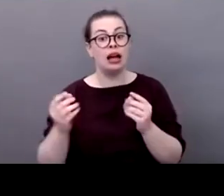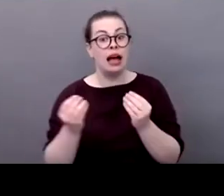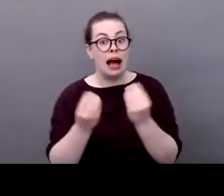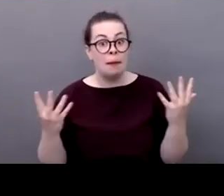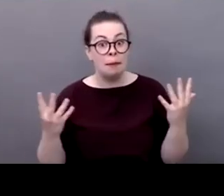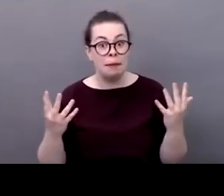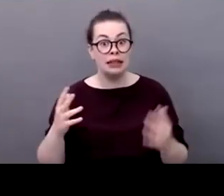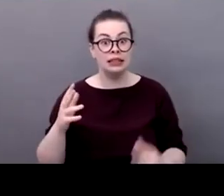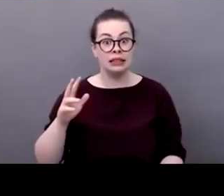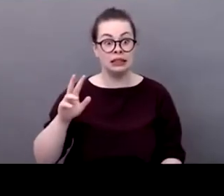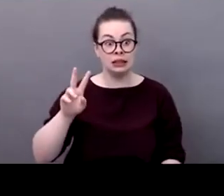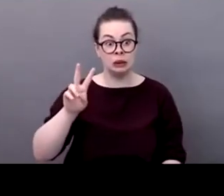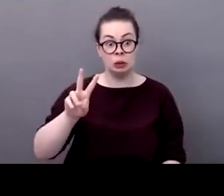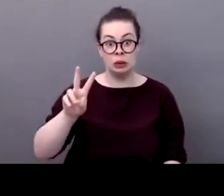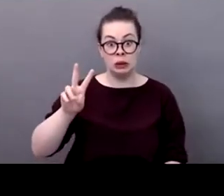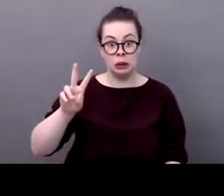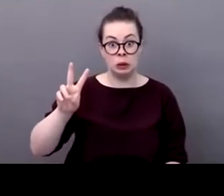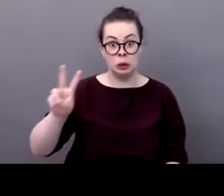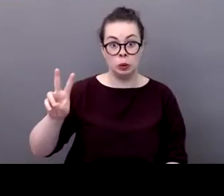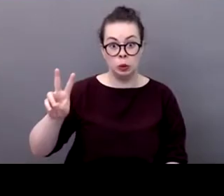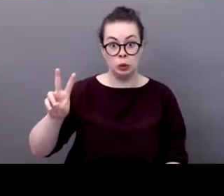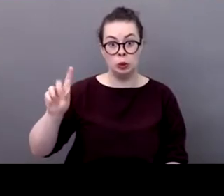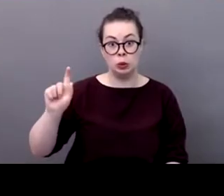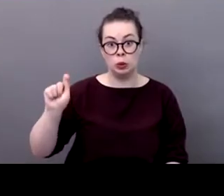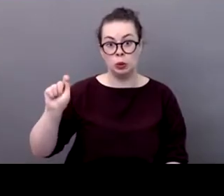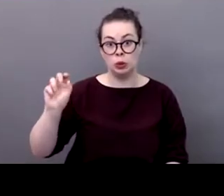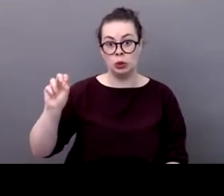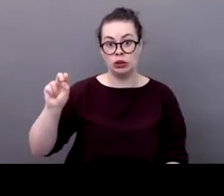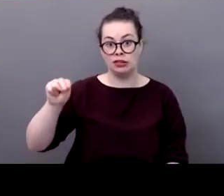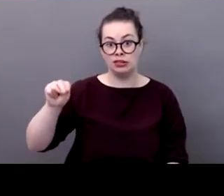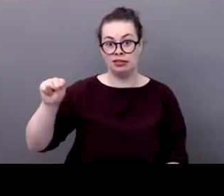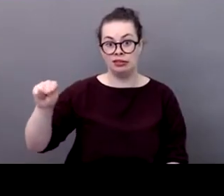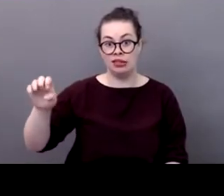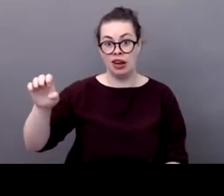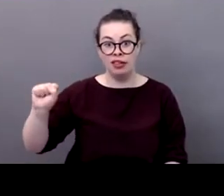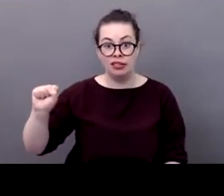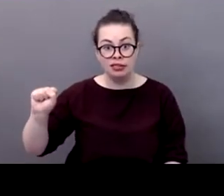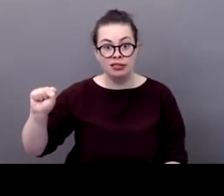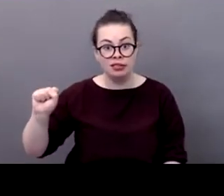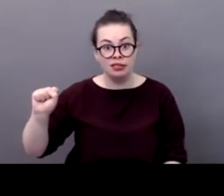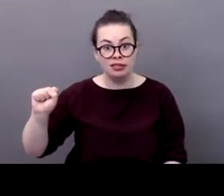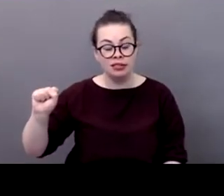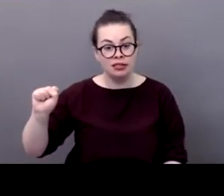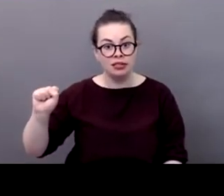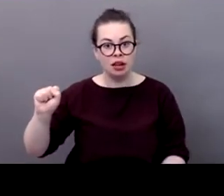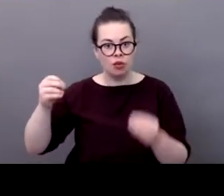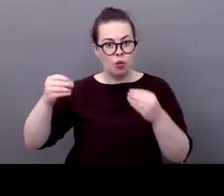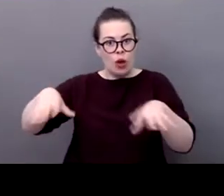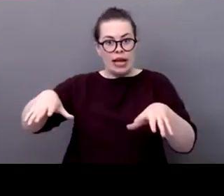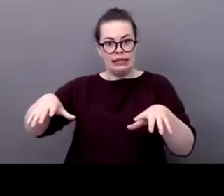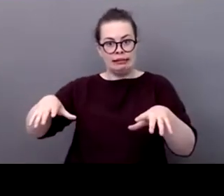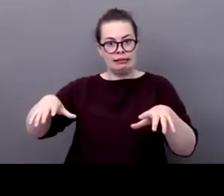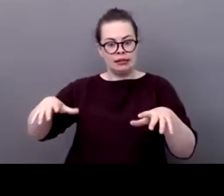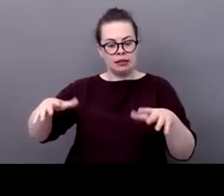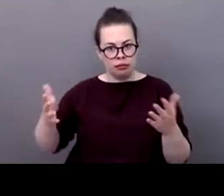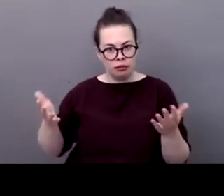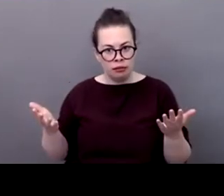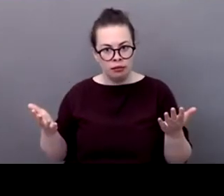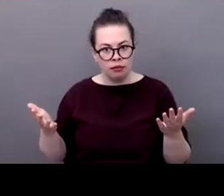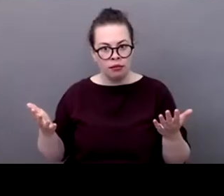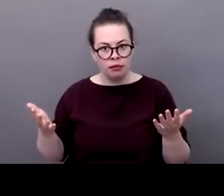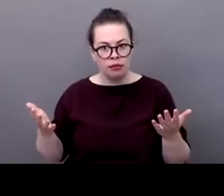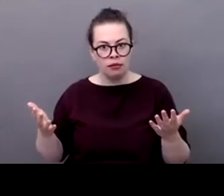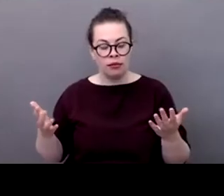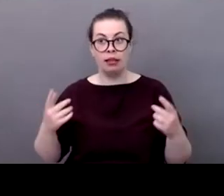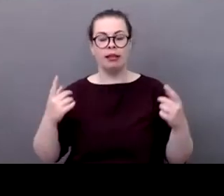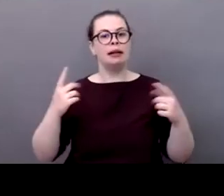et 500 kg de papier. Et donc chaque événement sportif est donc à l'origine d'une forte pression sur l'environnement, notamment par la concentration des personnes au